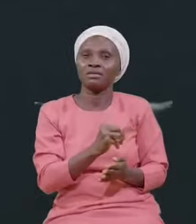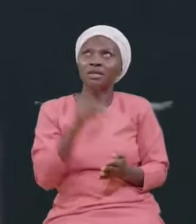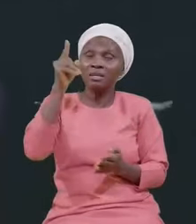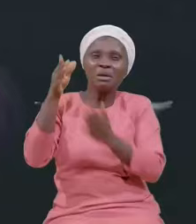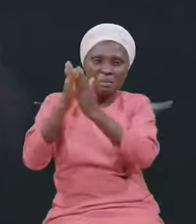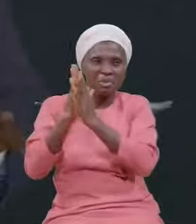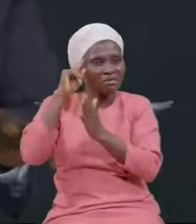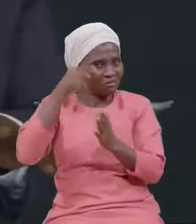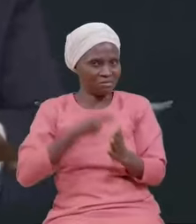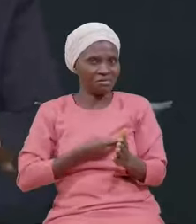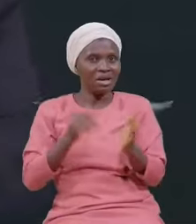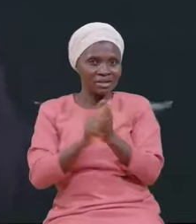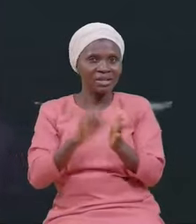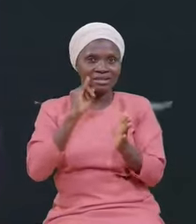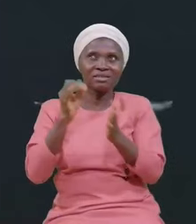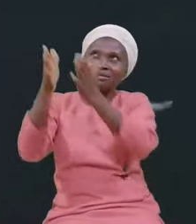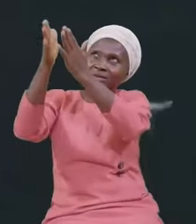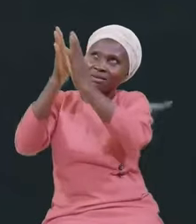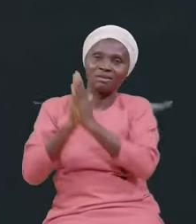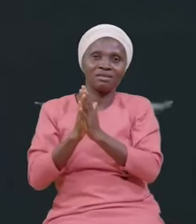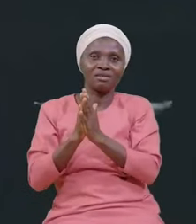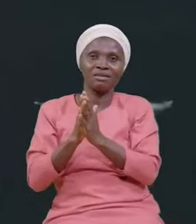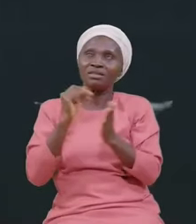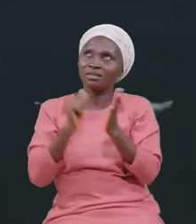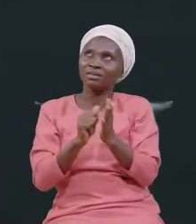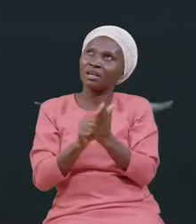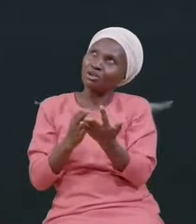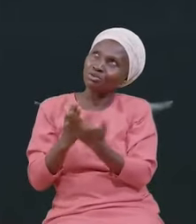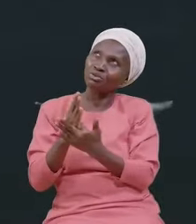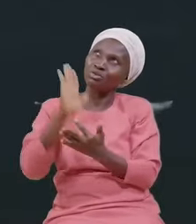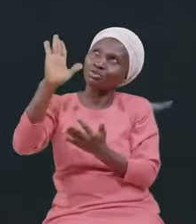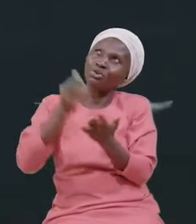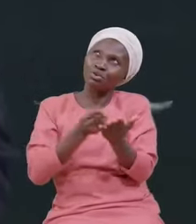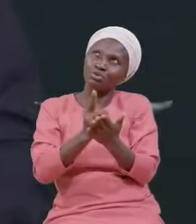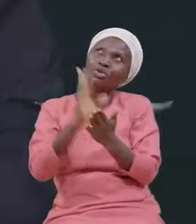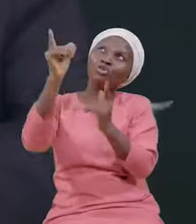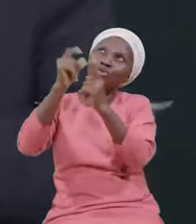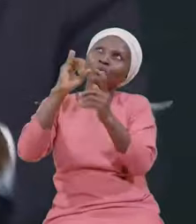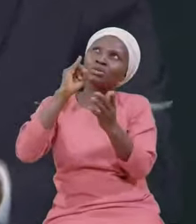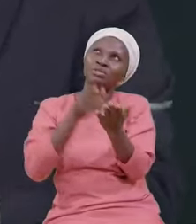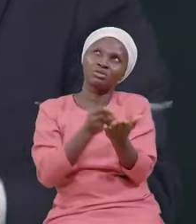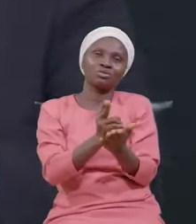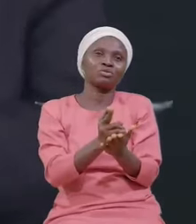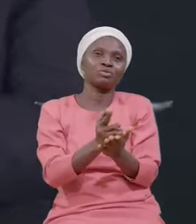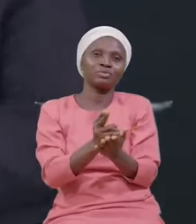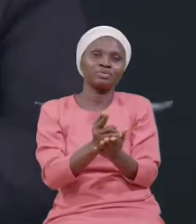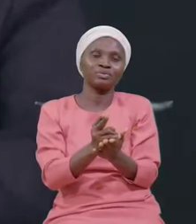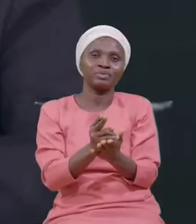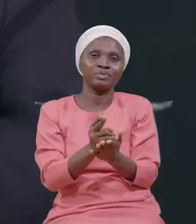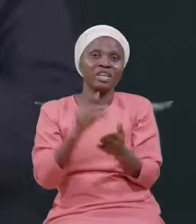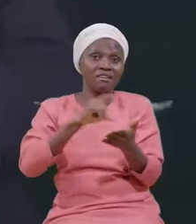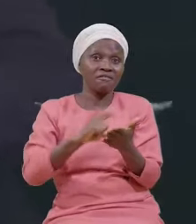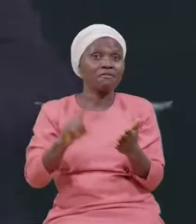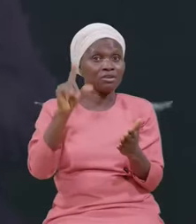nous. Ça, c'est l'intercession. Par ta vérité, ta parole est la vérité. Verset 20.